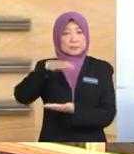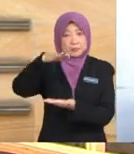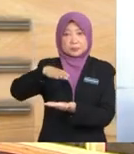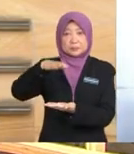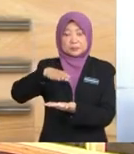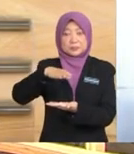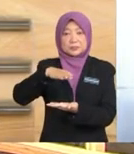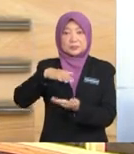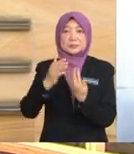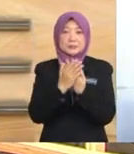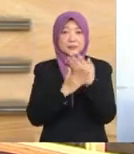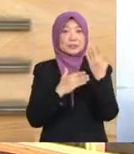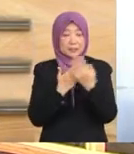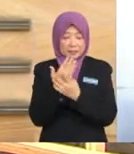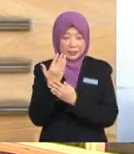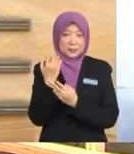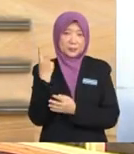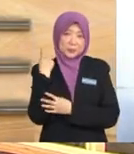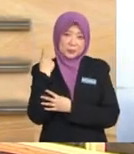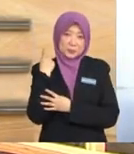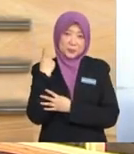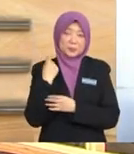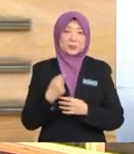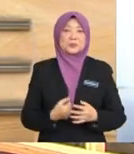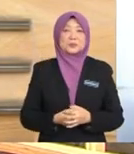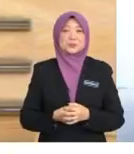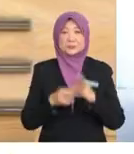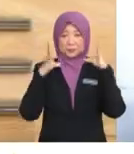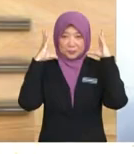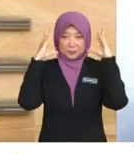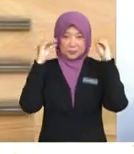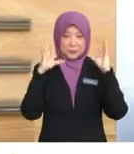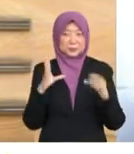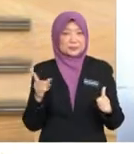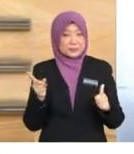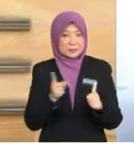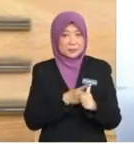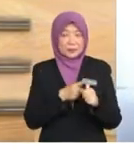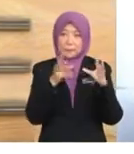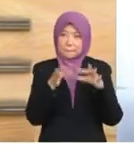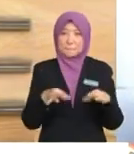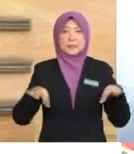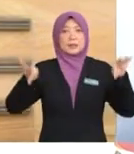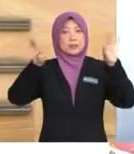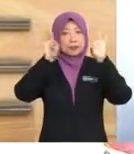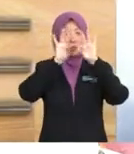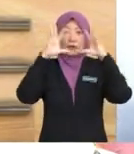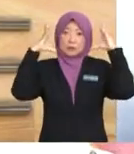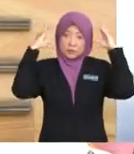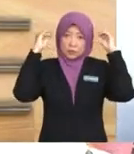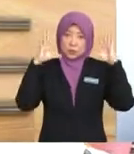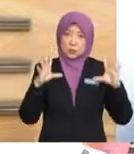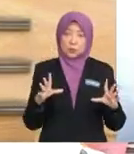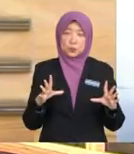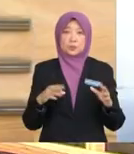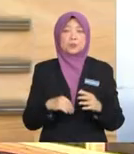untuk mensanitasikan tangan terlebih dahulu. Dan yang penting juga, kan, Cikgu Nisa,